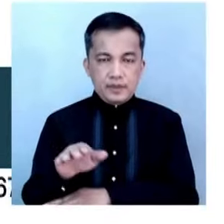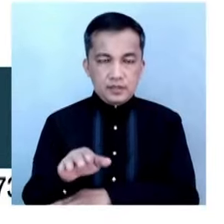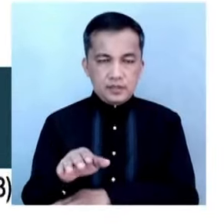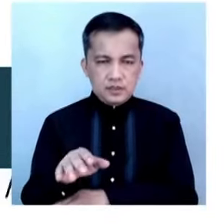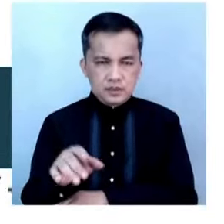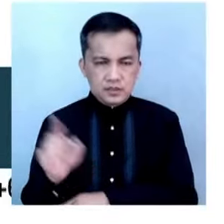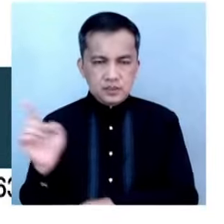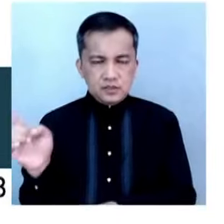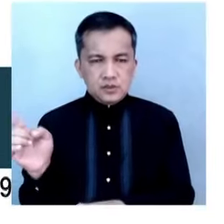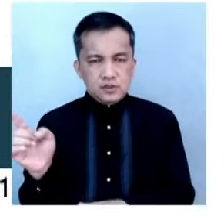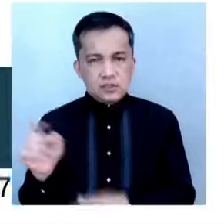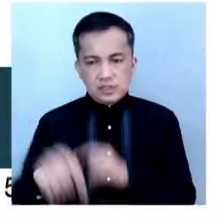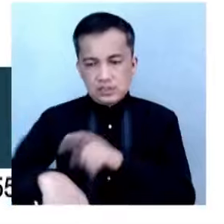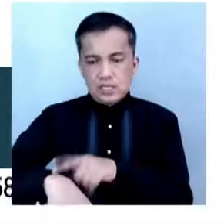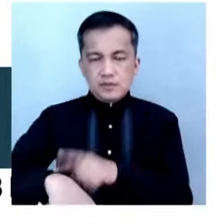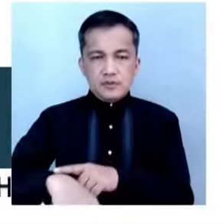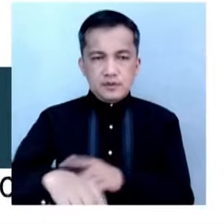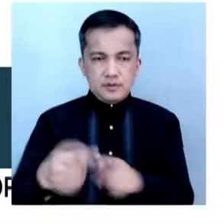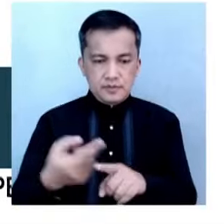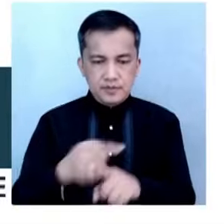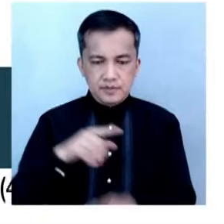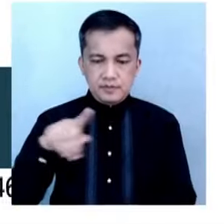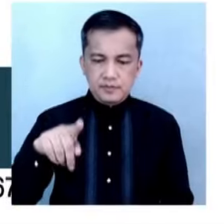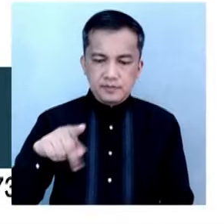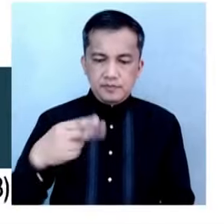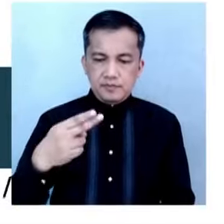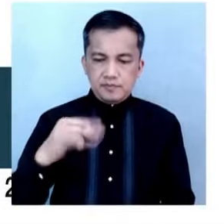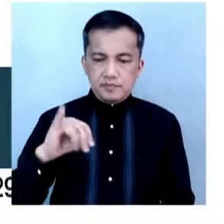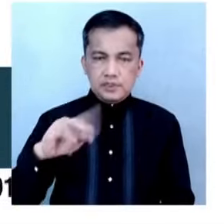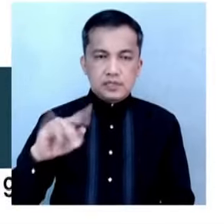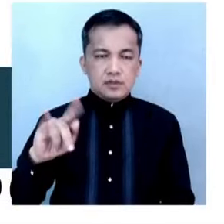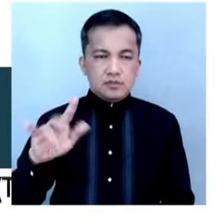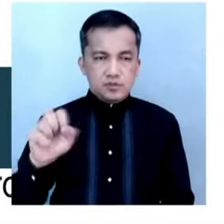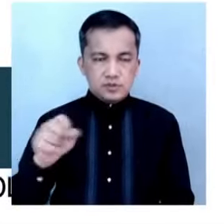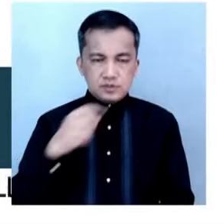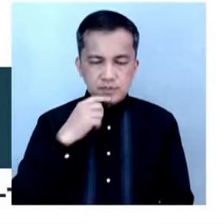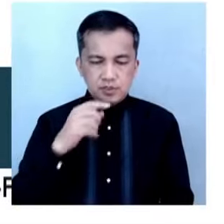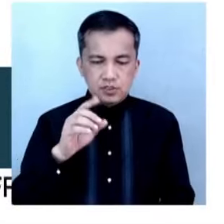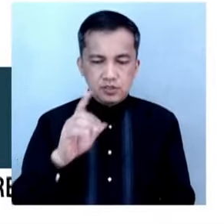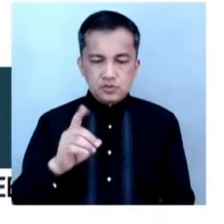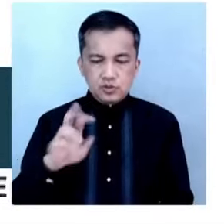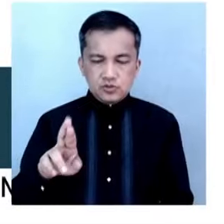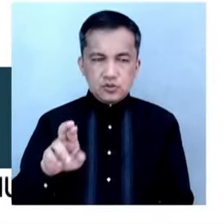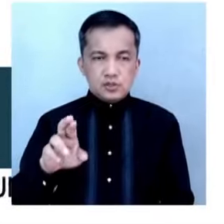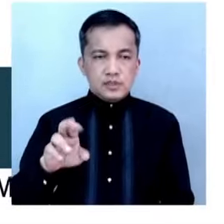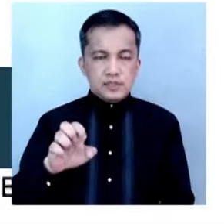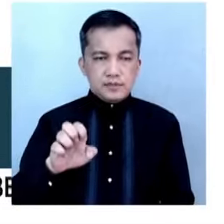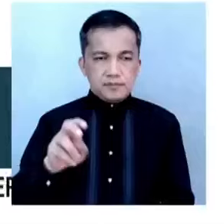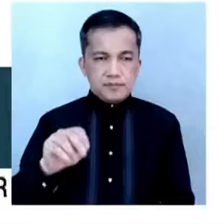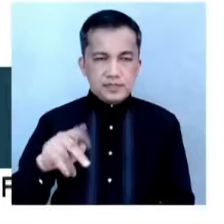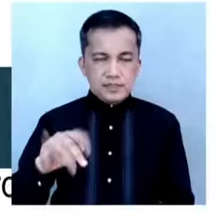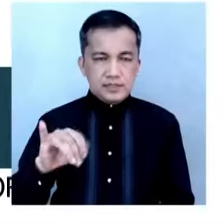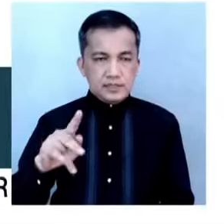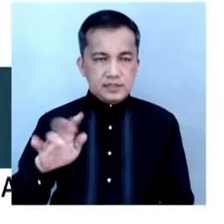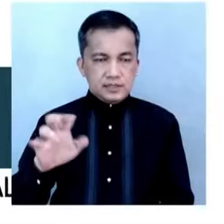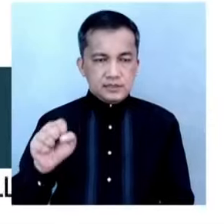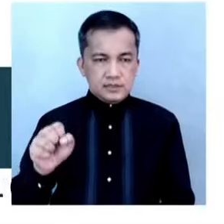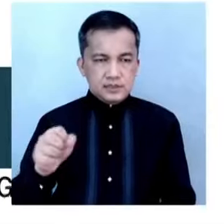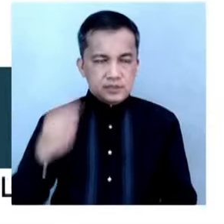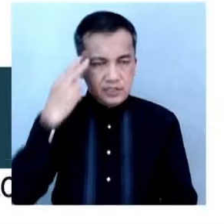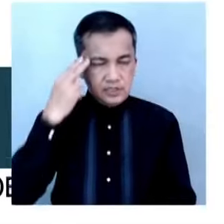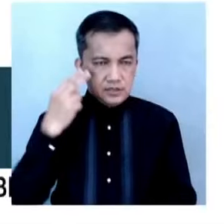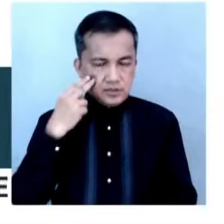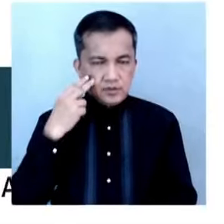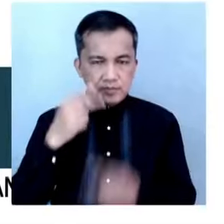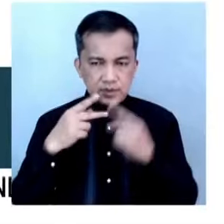ay oras galing sa FIVOX. Ang sabi po ni Dr. Empiales, mismong siya po, given that he's the head of the Public Information